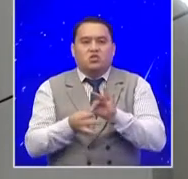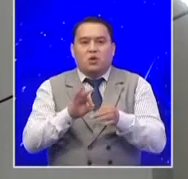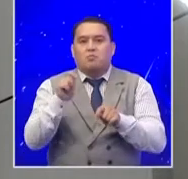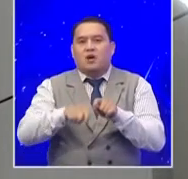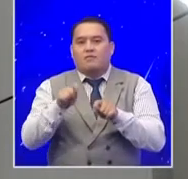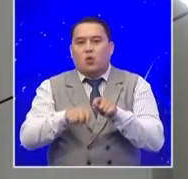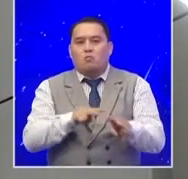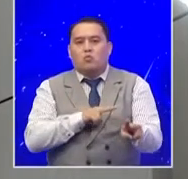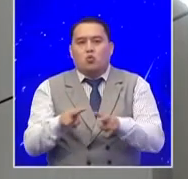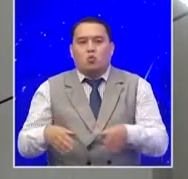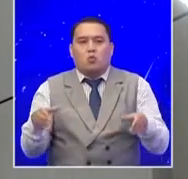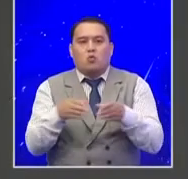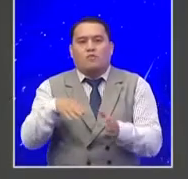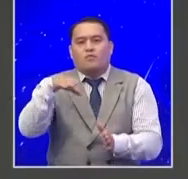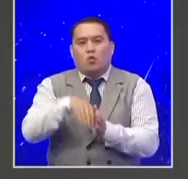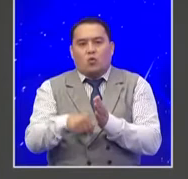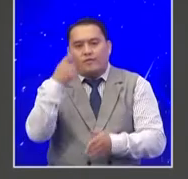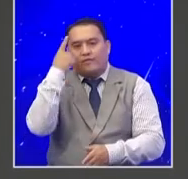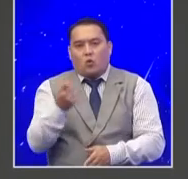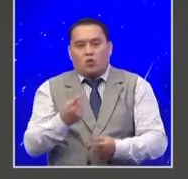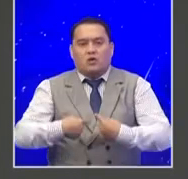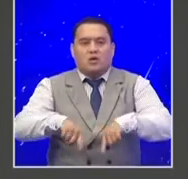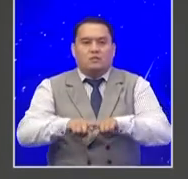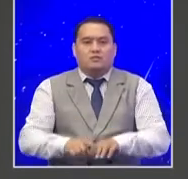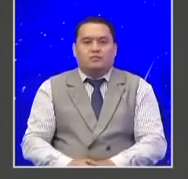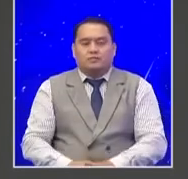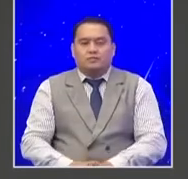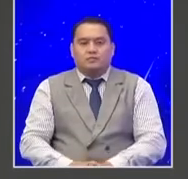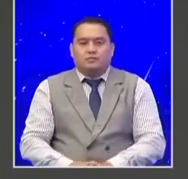тщательной проверки мониторинговая группа уведомит ведомство о результатах.